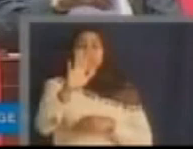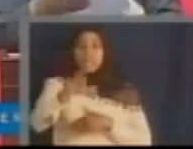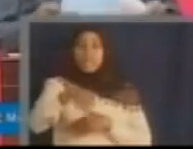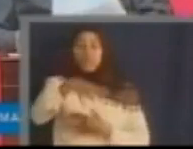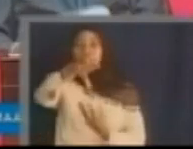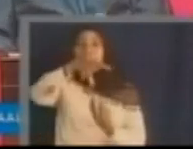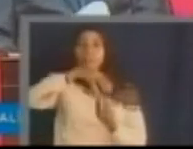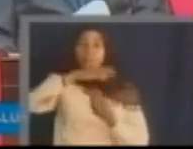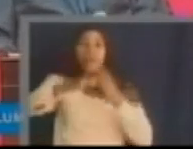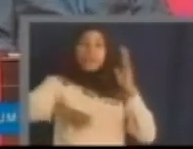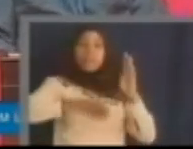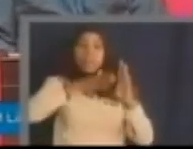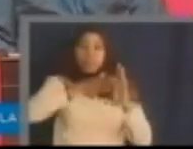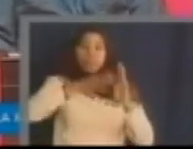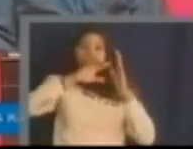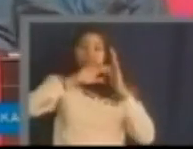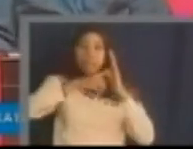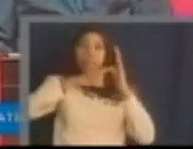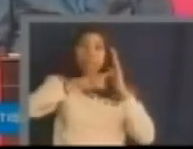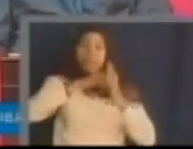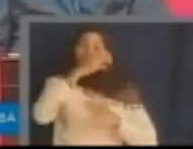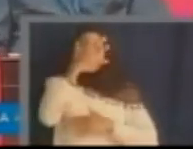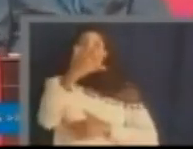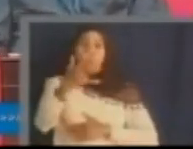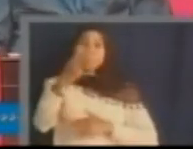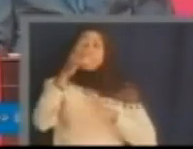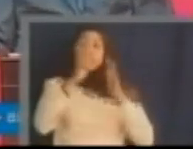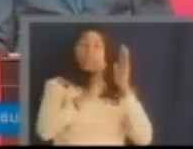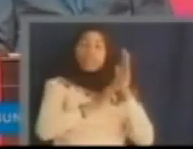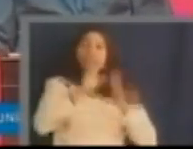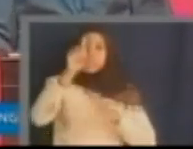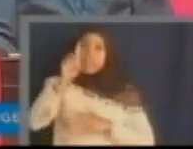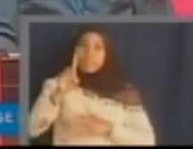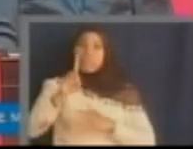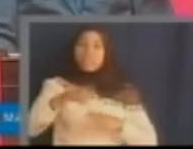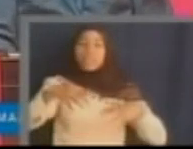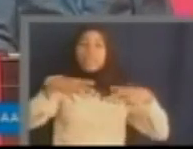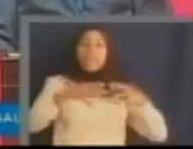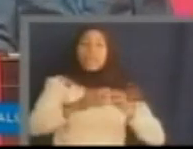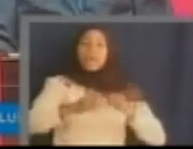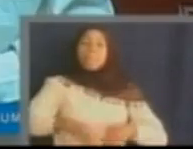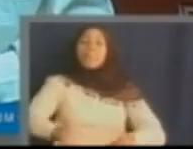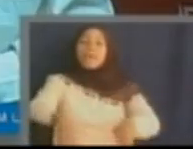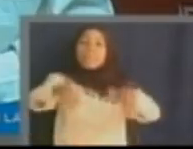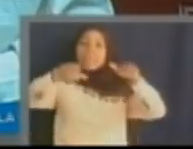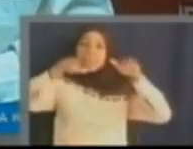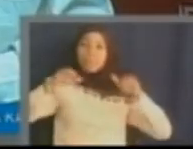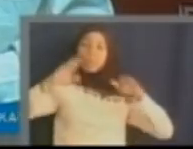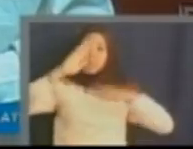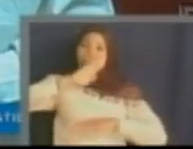58(1)(d), kamati ya kanuni ya haki za bunge iliridhika kuwa uteuzi huu chini ya kanuni